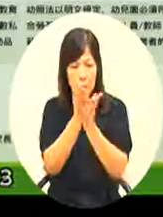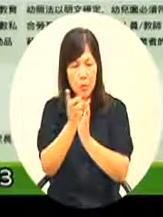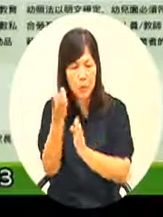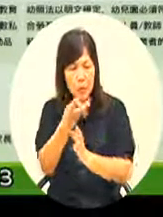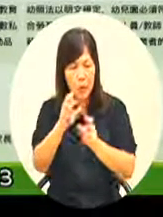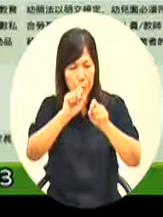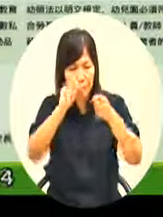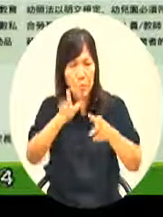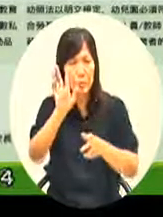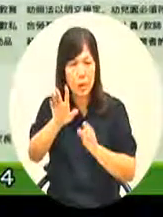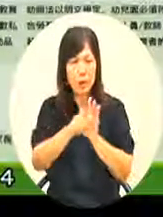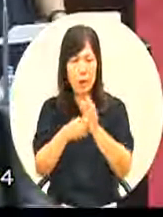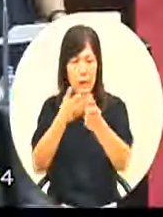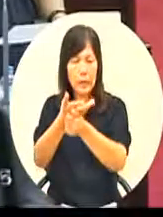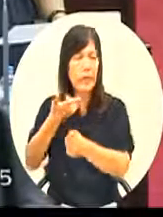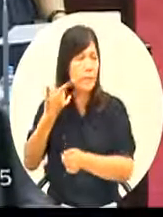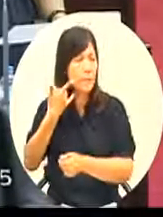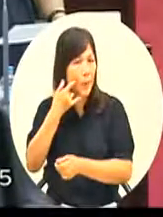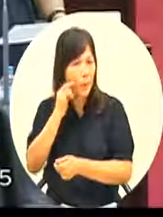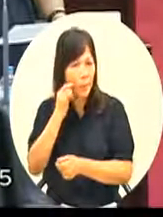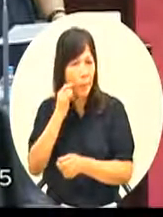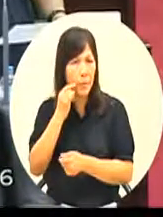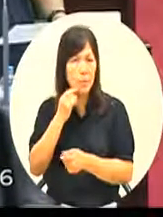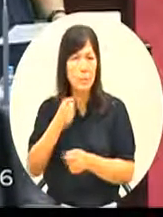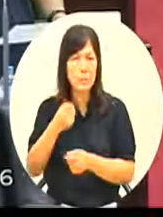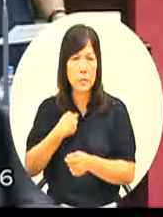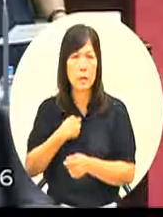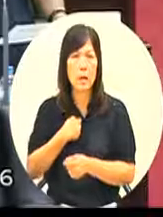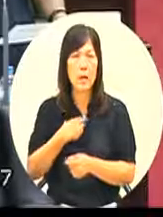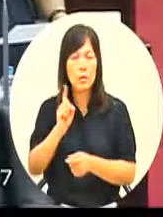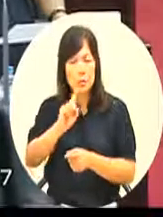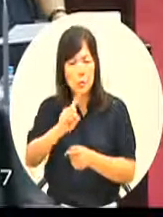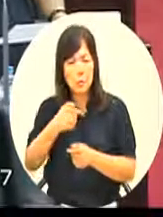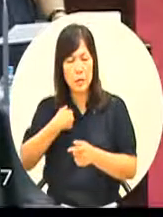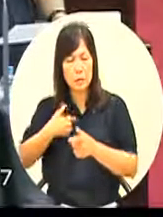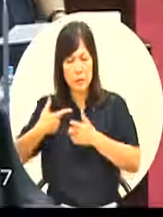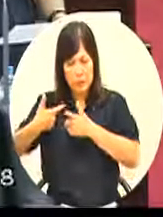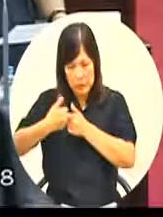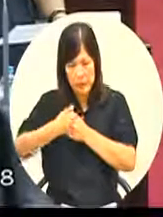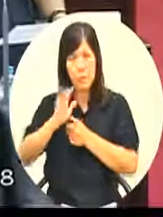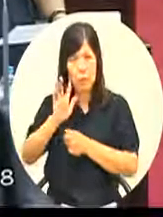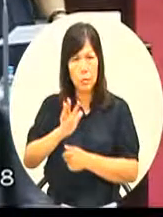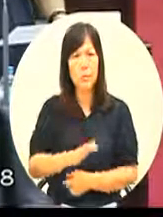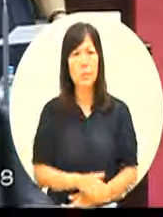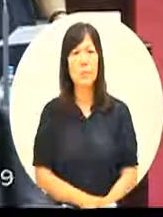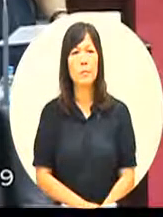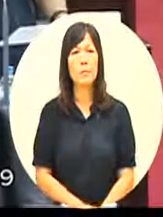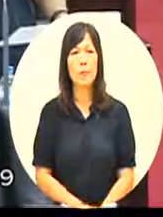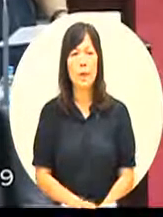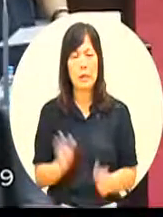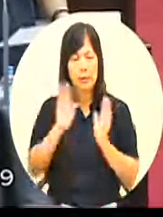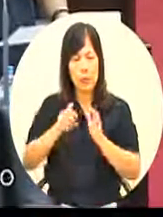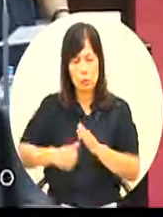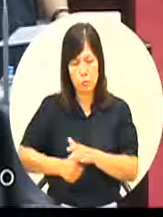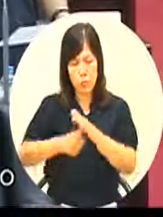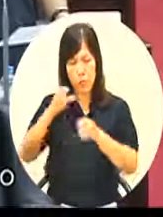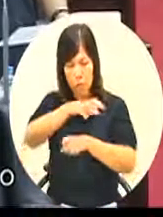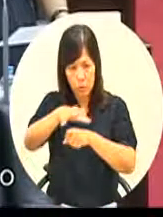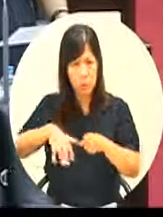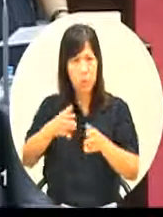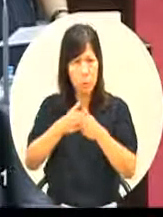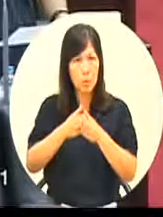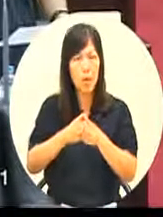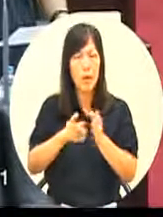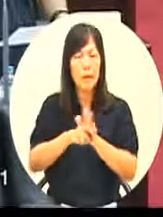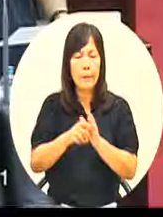样，应该可以让家长知道哪一种是属于最适合他们小朋友成长的地方。所以我在这边也想先请